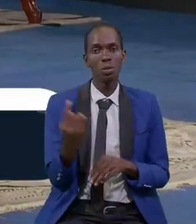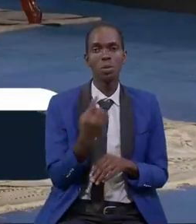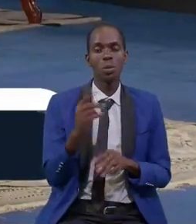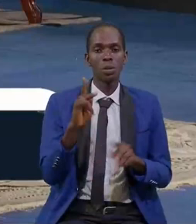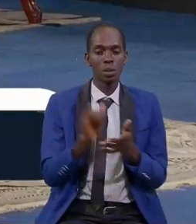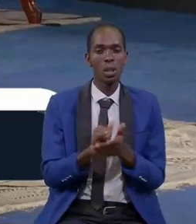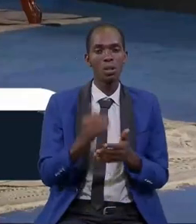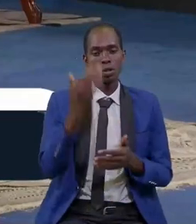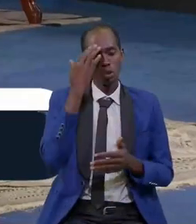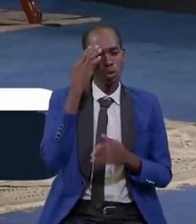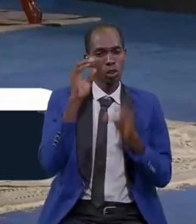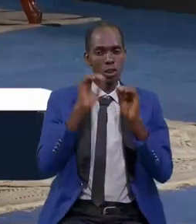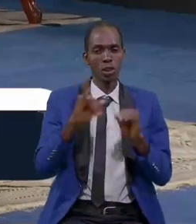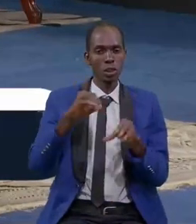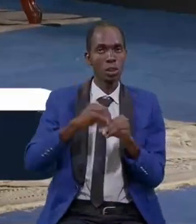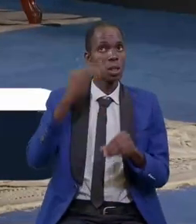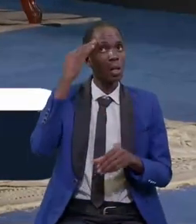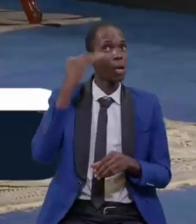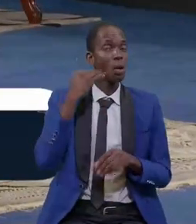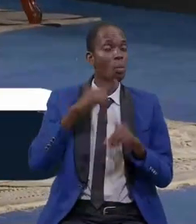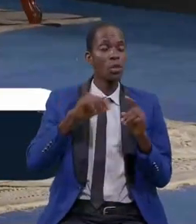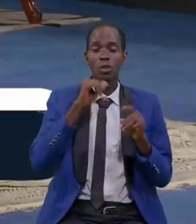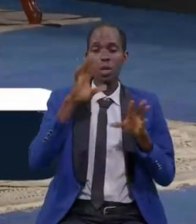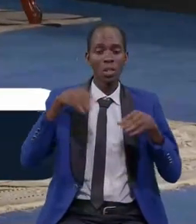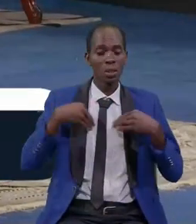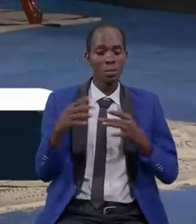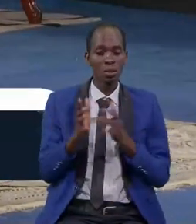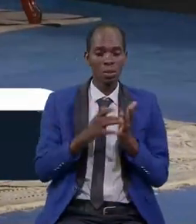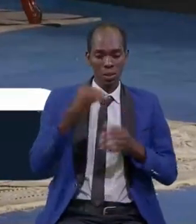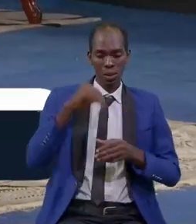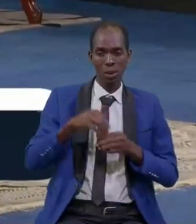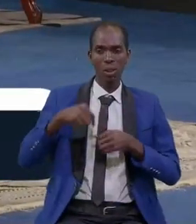tête, mais ils n'ont pas reçu Jésus dans leur cœur.